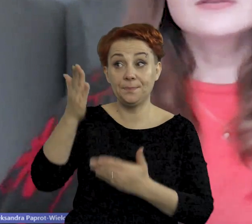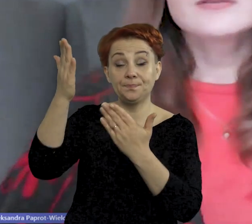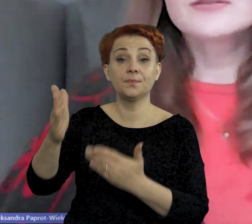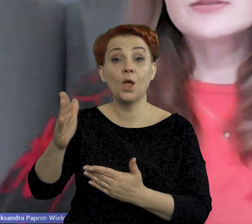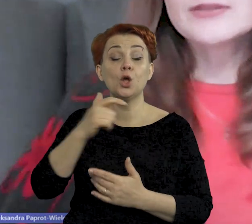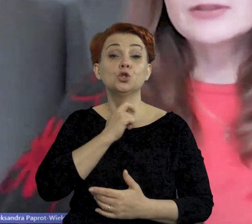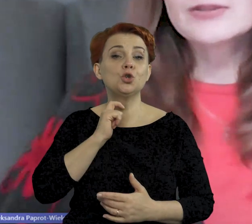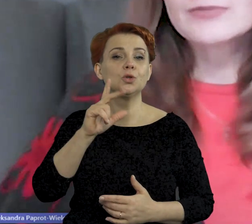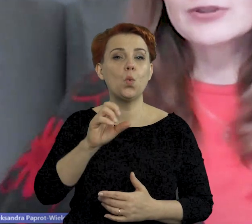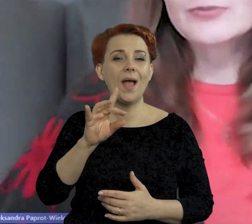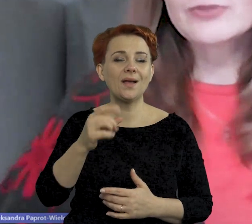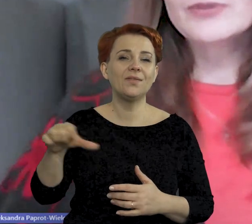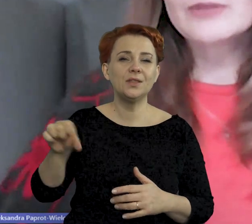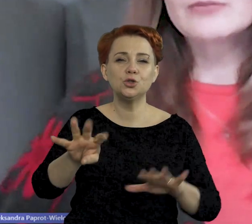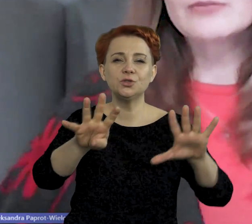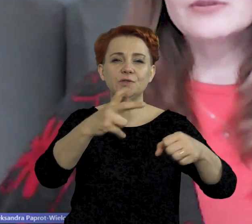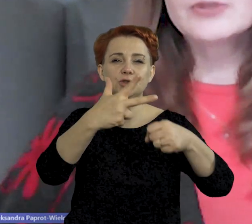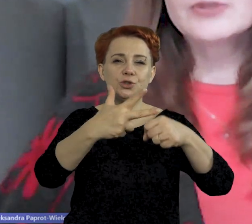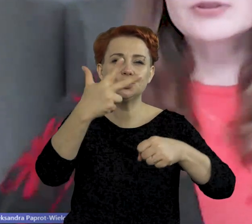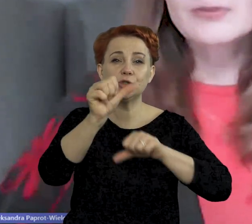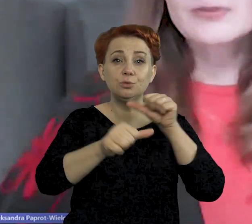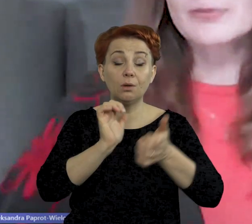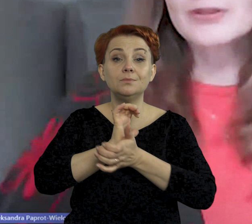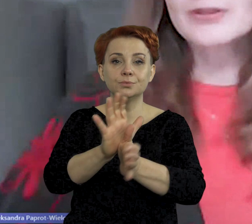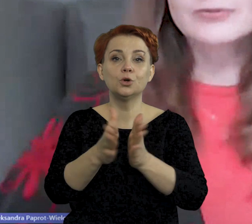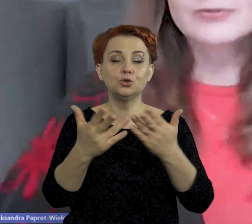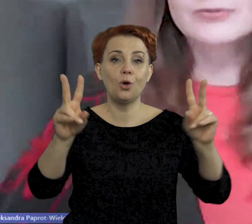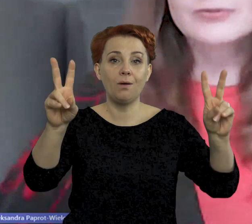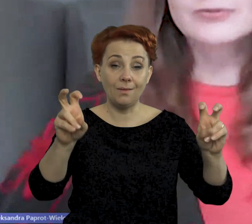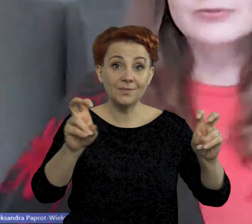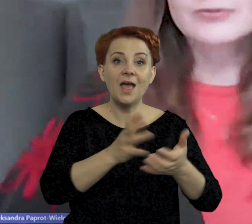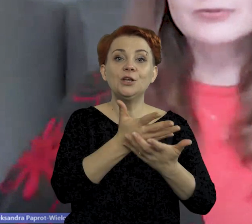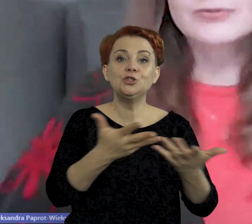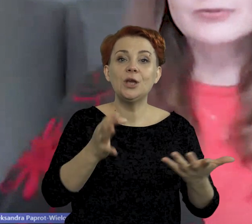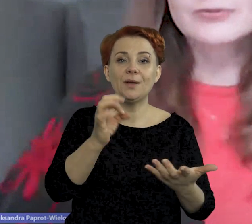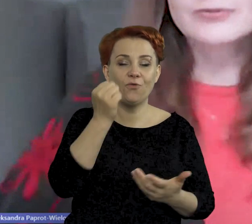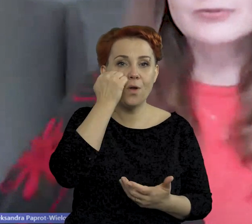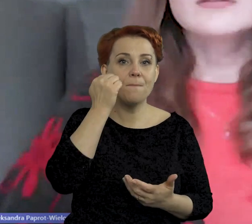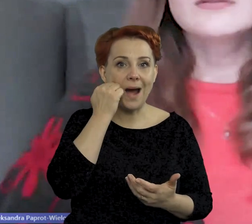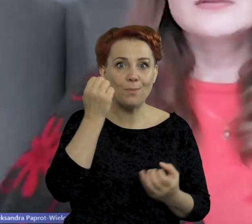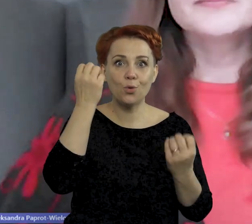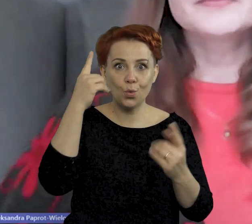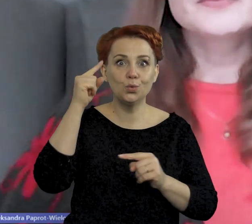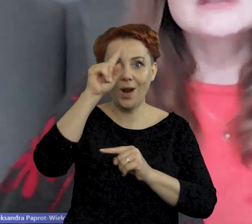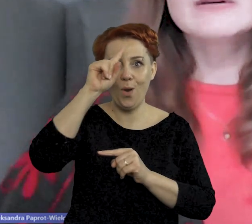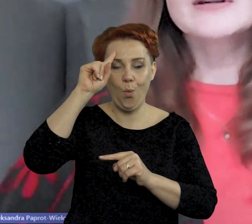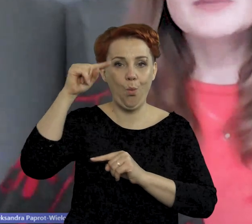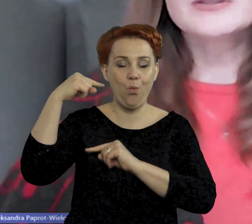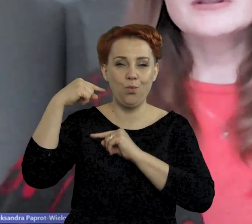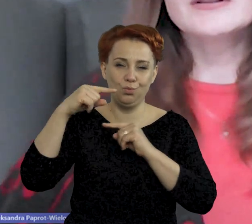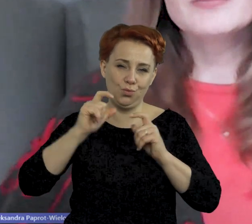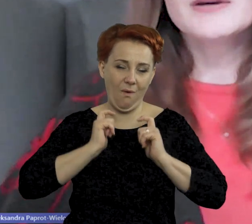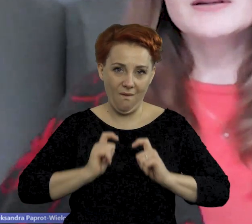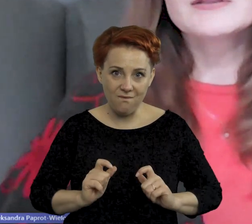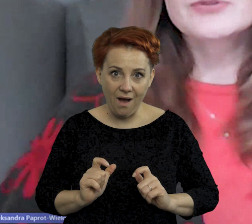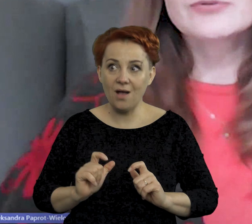w 1933 roku wydał książkę Ziemia Malborska, Kultura Ludowa, która to powstała na